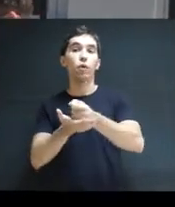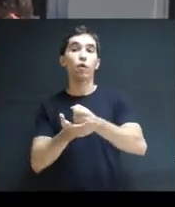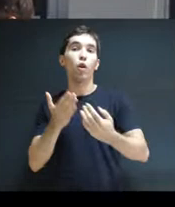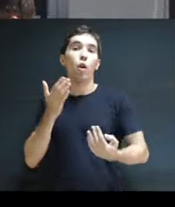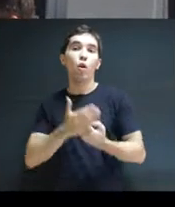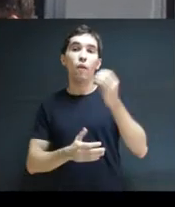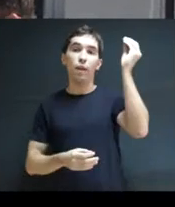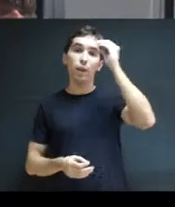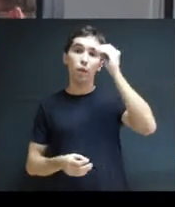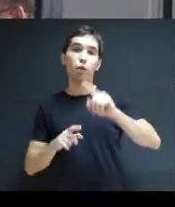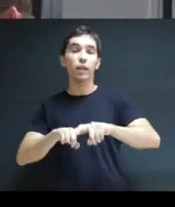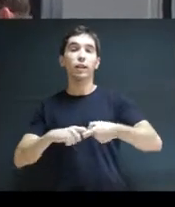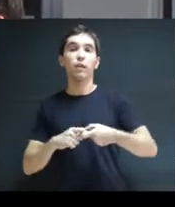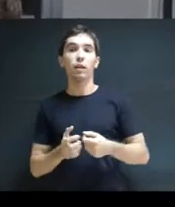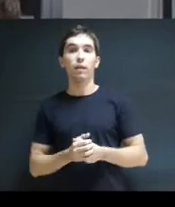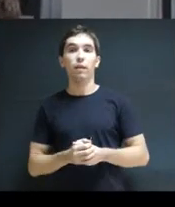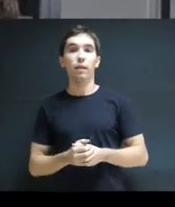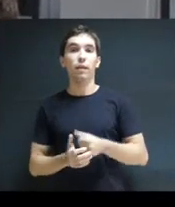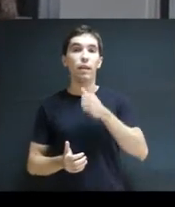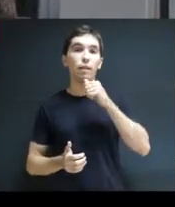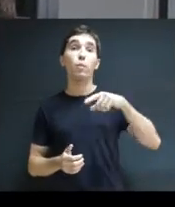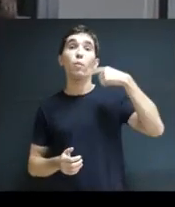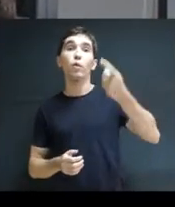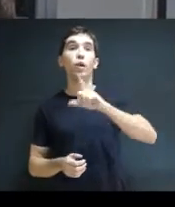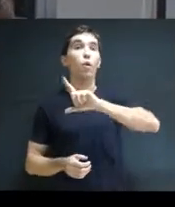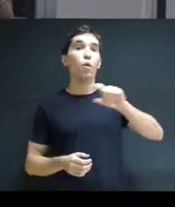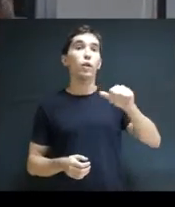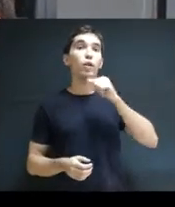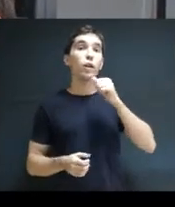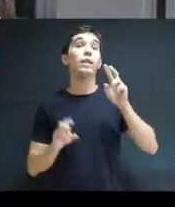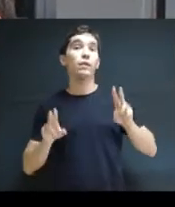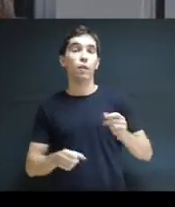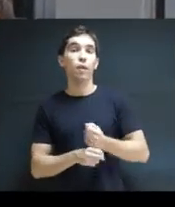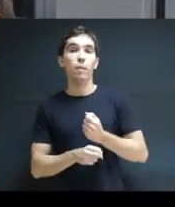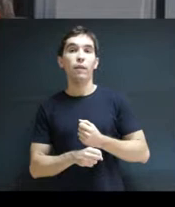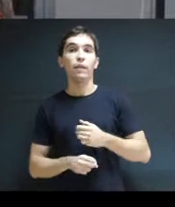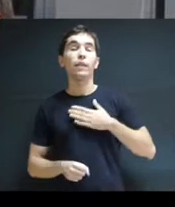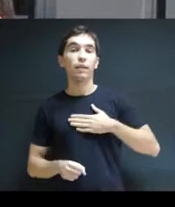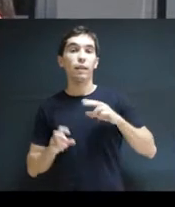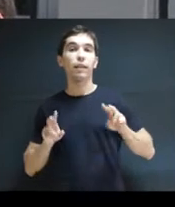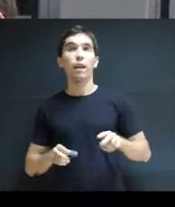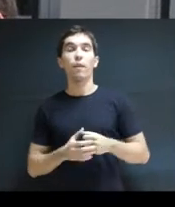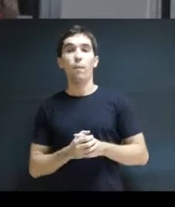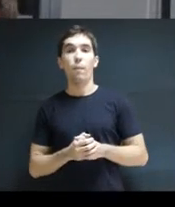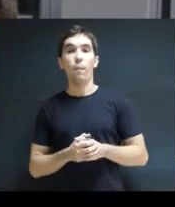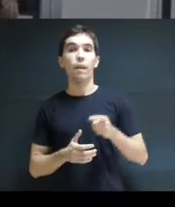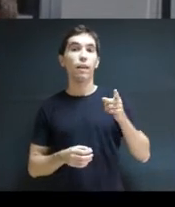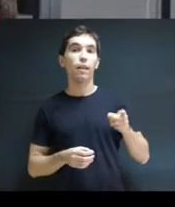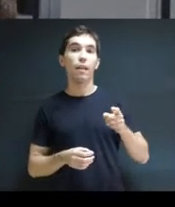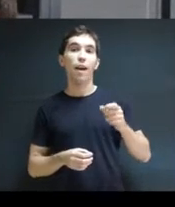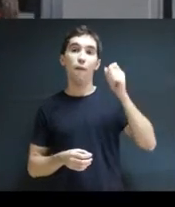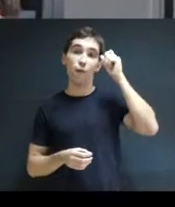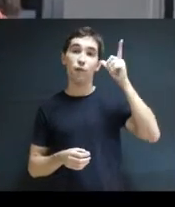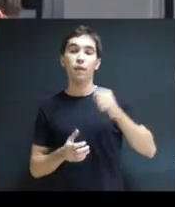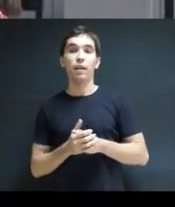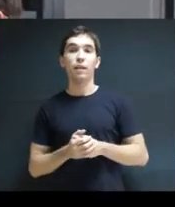novih naučenih stvari i zatim otići i primijeniti to. Zaista mi je drago da ta filozofija i